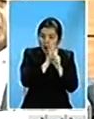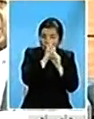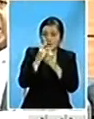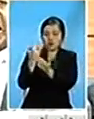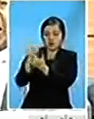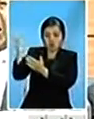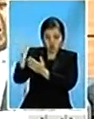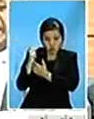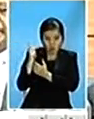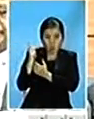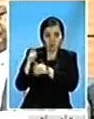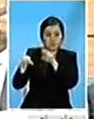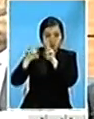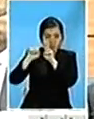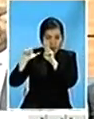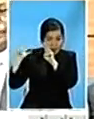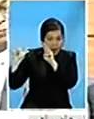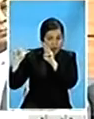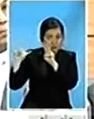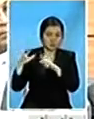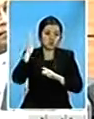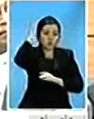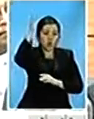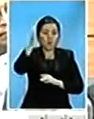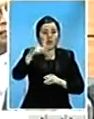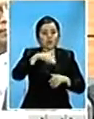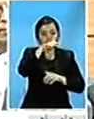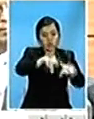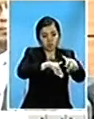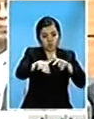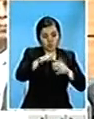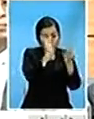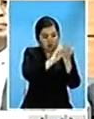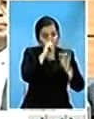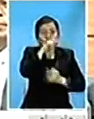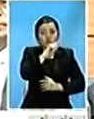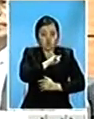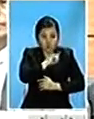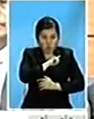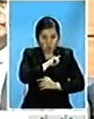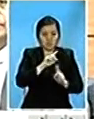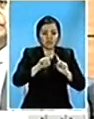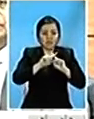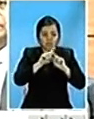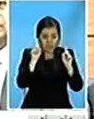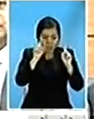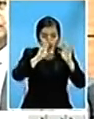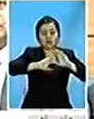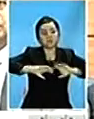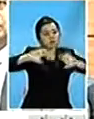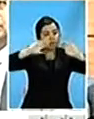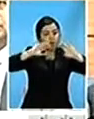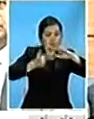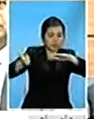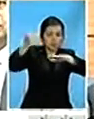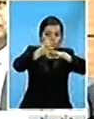ซึ่งก็จะเป็นภาระต่อประชาชนในอนาคตนะครับก็ว่ากันไปแต่หน้าที่หลักของรัฐบาลทุกๆรัฐบาล